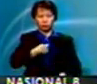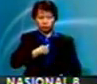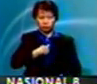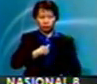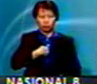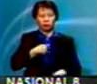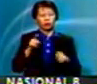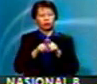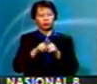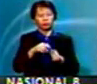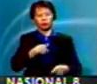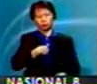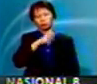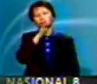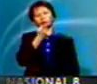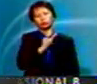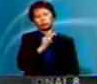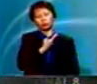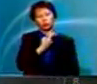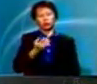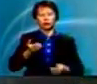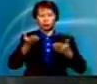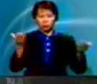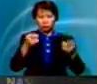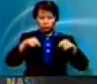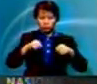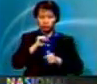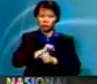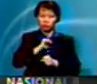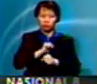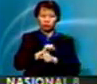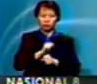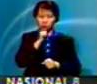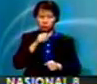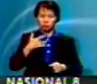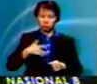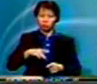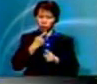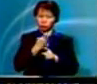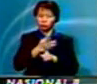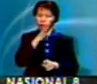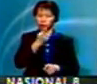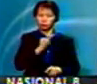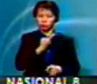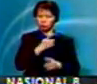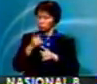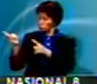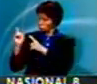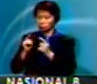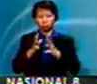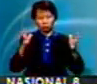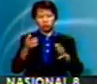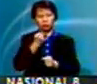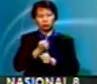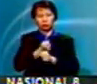saya seperti ibu tunggal. Di mana sini tidak dinafikan ibu tunggal memang ramai yang